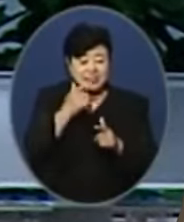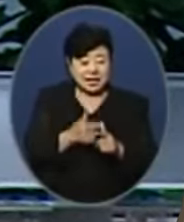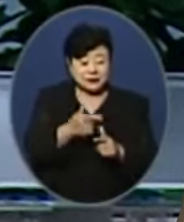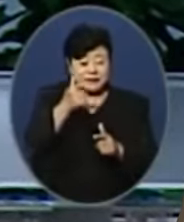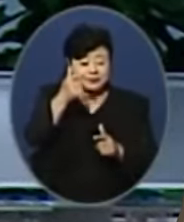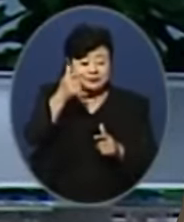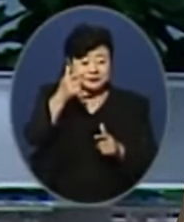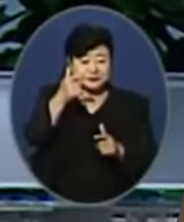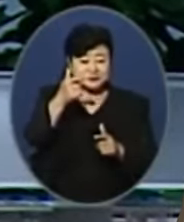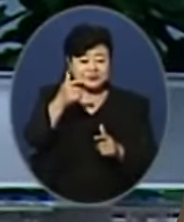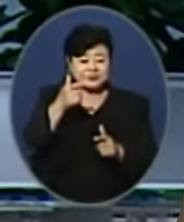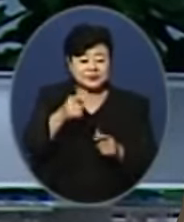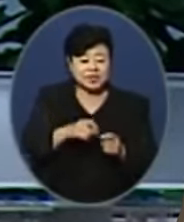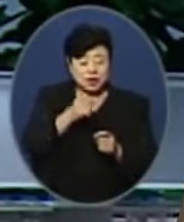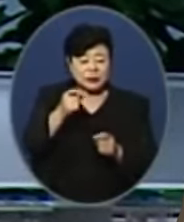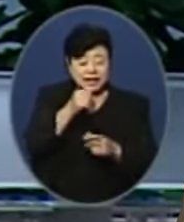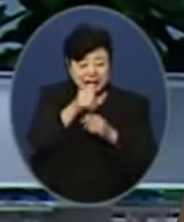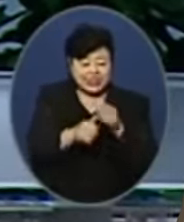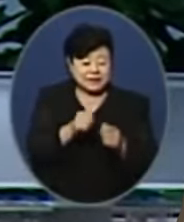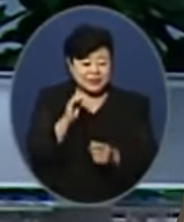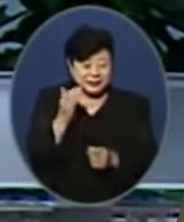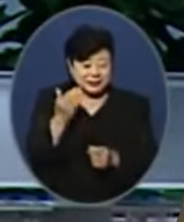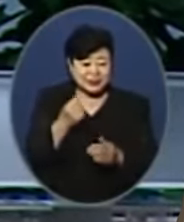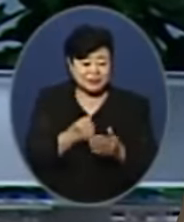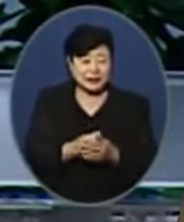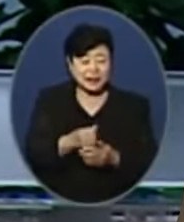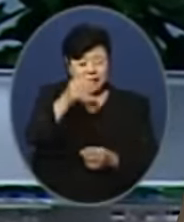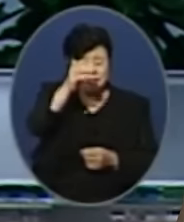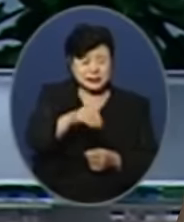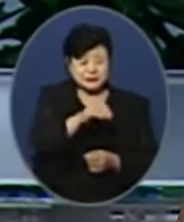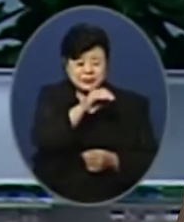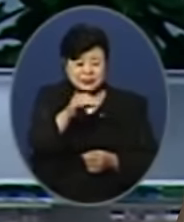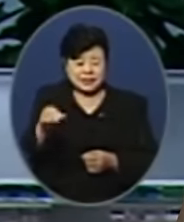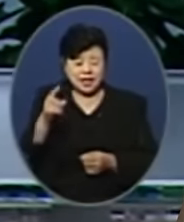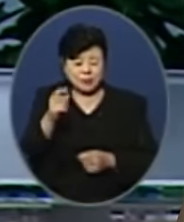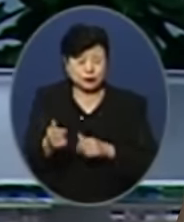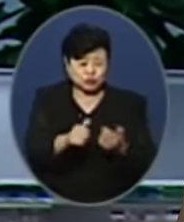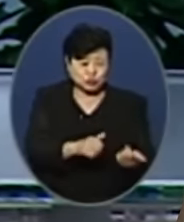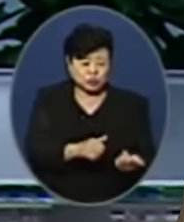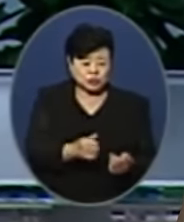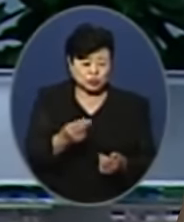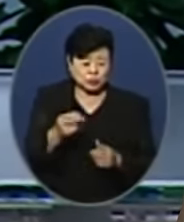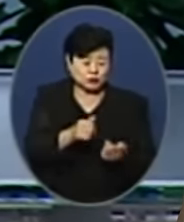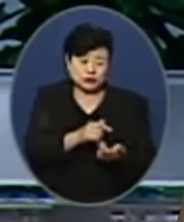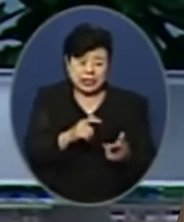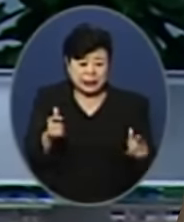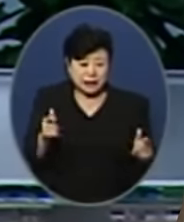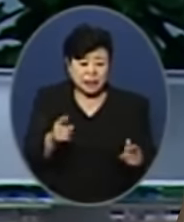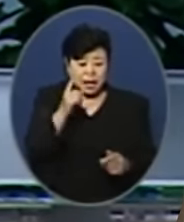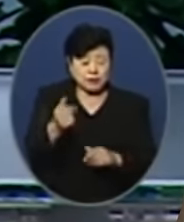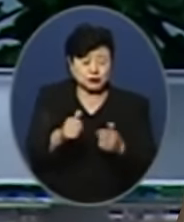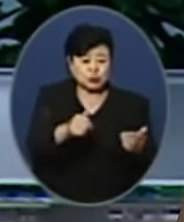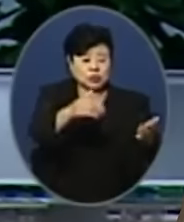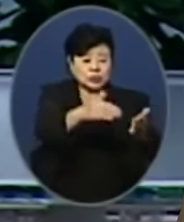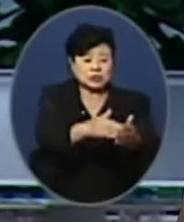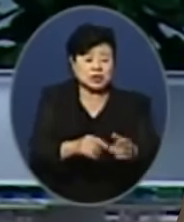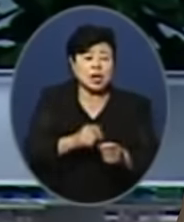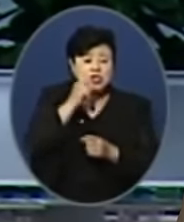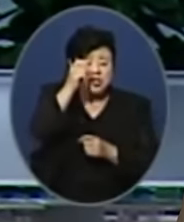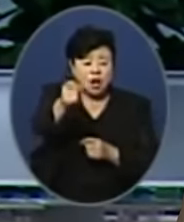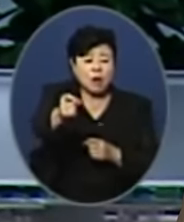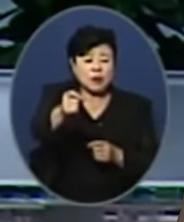예수님 영원한 하나님이기 때문에 그가 십자가에 한 번 죽지 두 번 죽지 않습니다. 한 번 죽으심으로